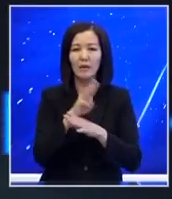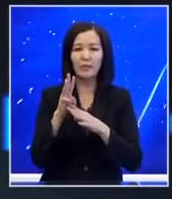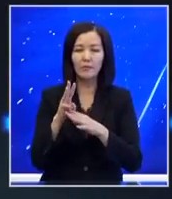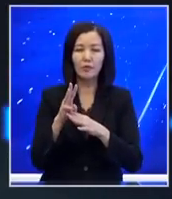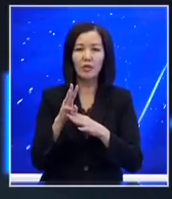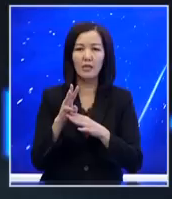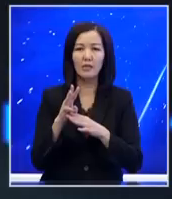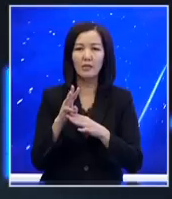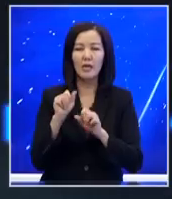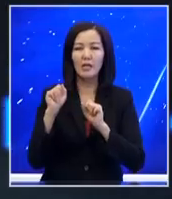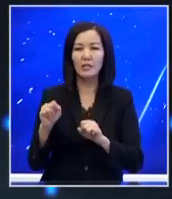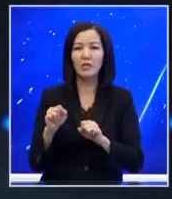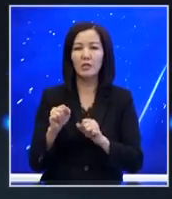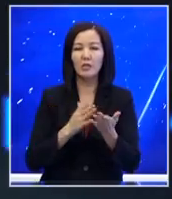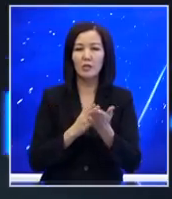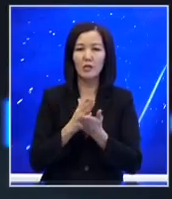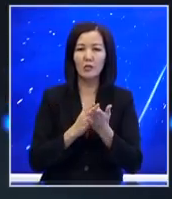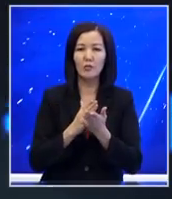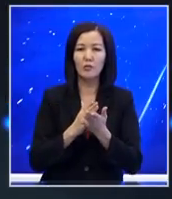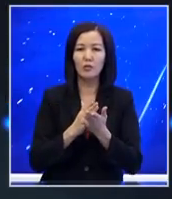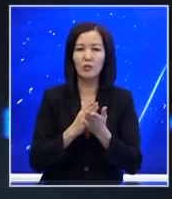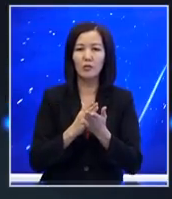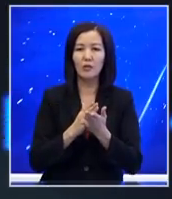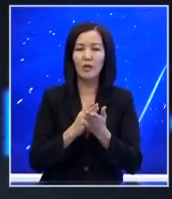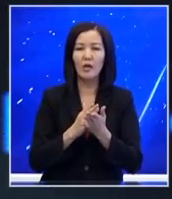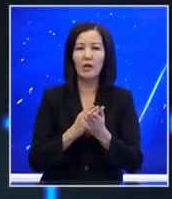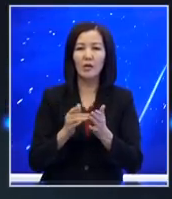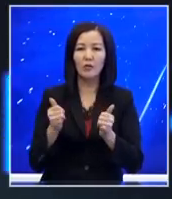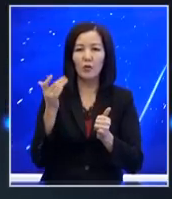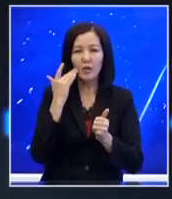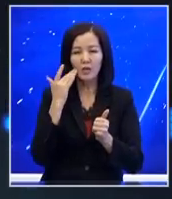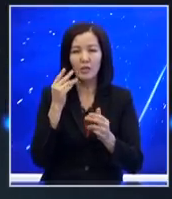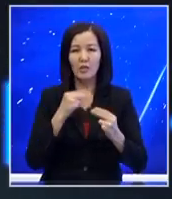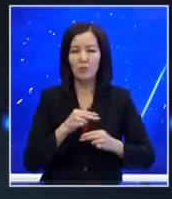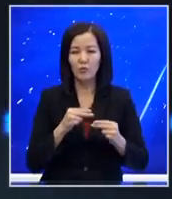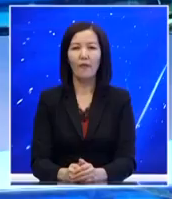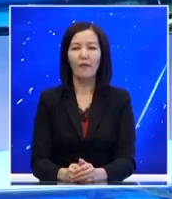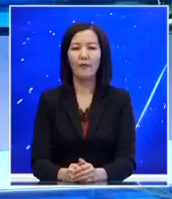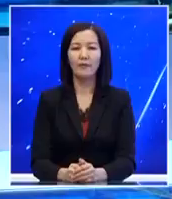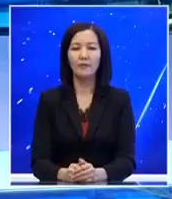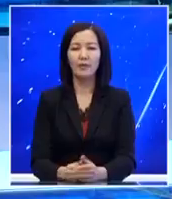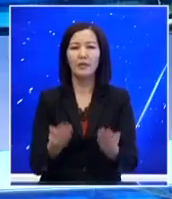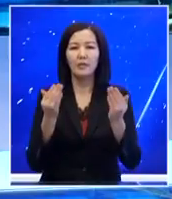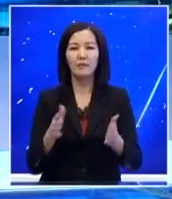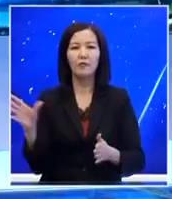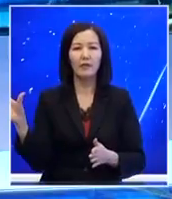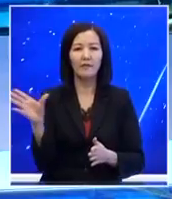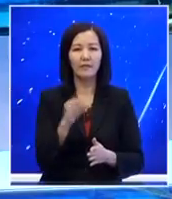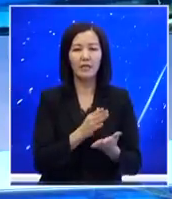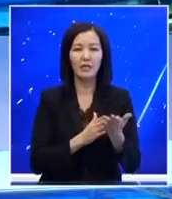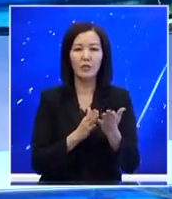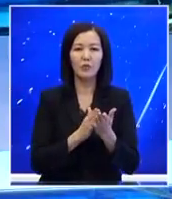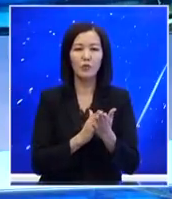как средства защиты для служащих, несущих непрерывную работу в период введенного карантина. Сегодня практически все